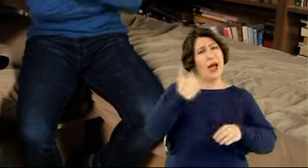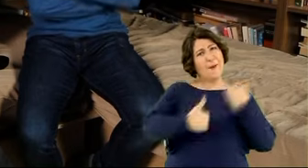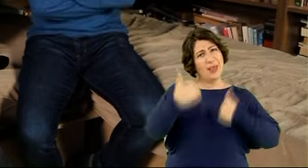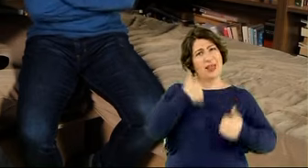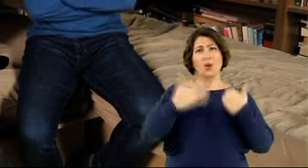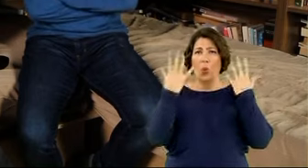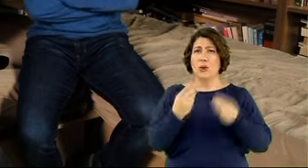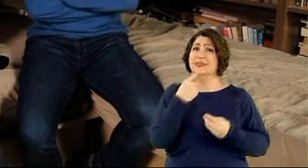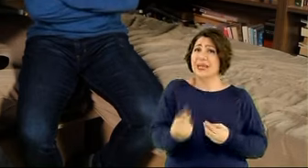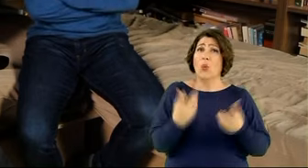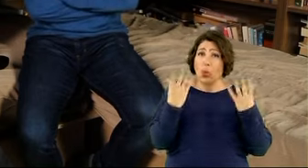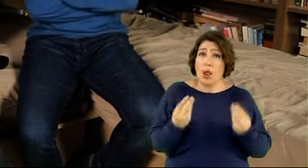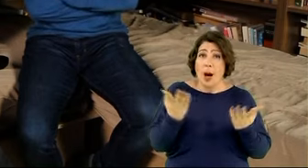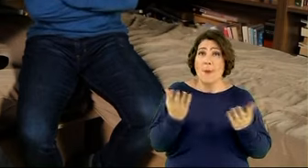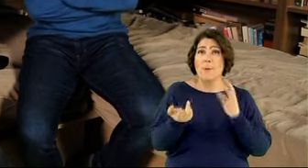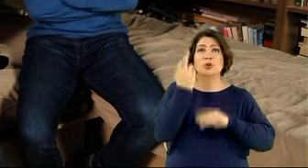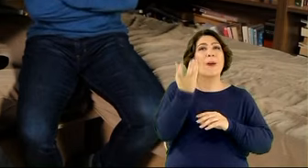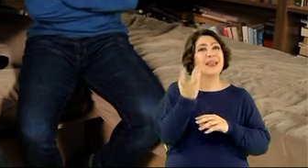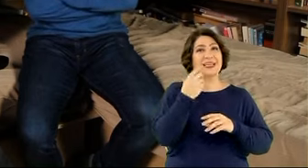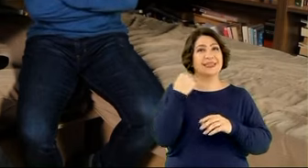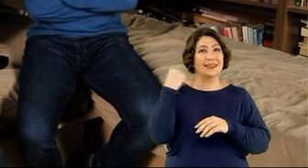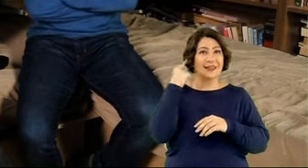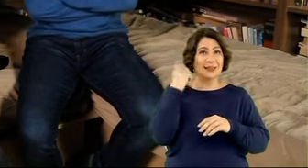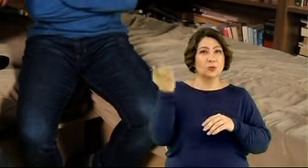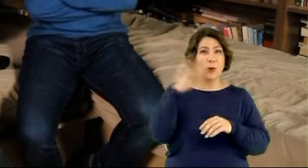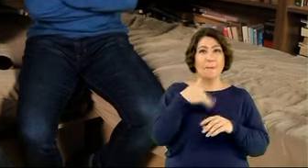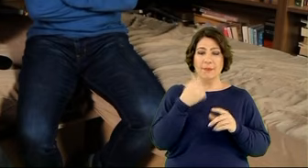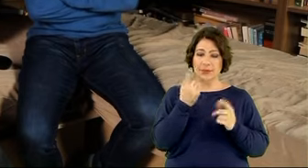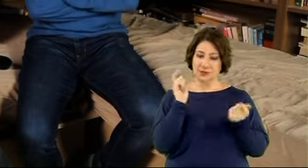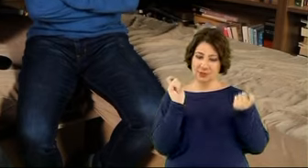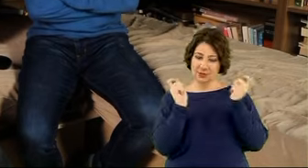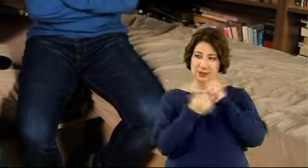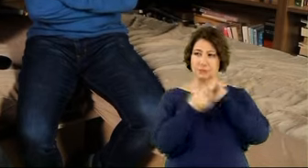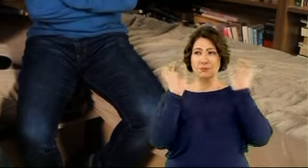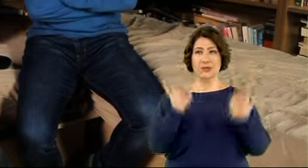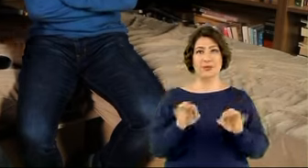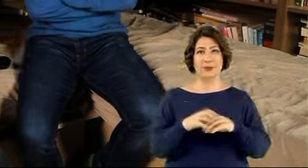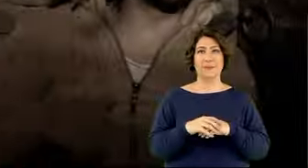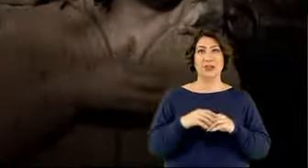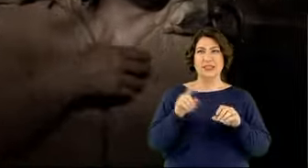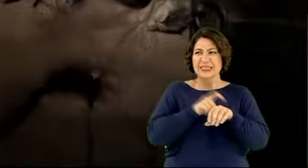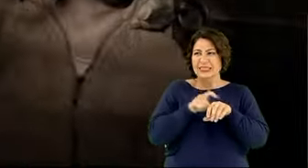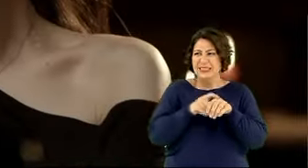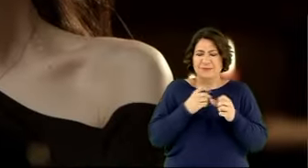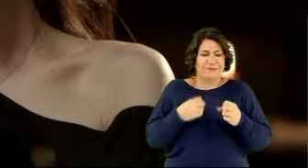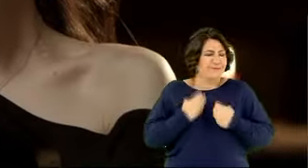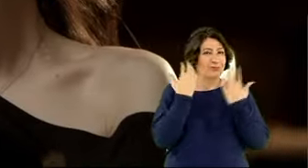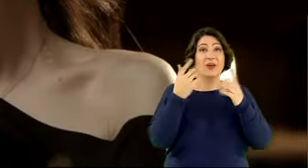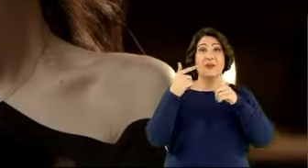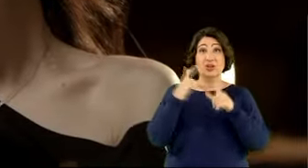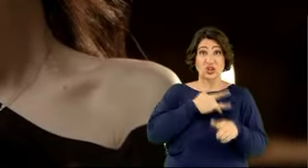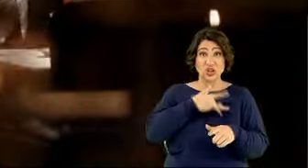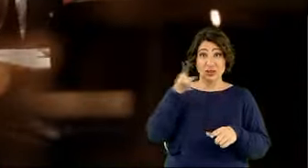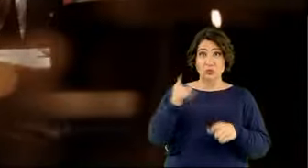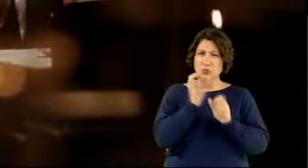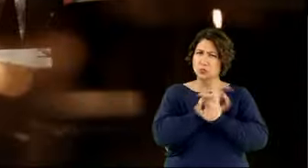gerekiyor bile diyen oldu. Ama Boş Bardağı dinledikten sonra ben de bir şeylerin değiştiğini fark ettim. Kriz ataklarında bile Fettah Can mucizevi